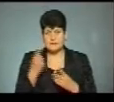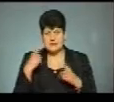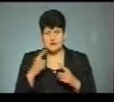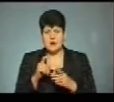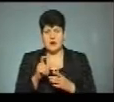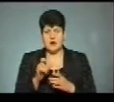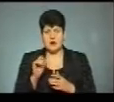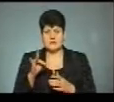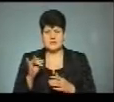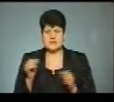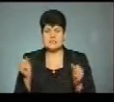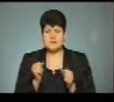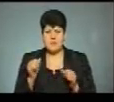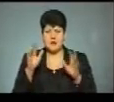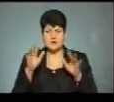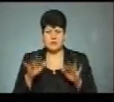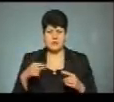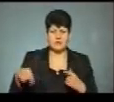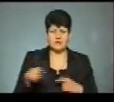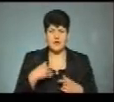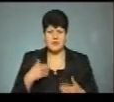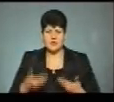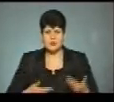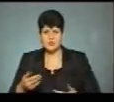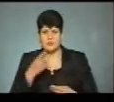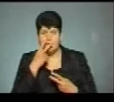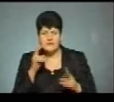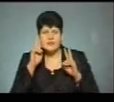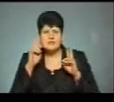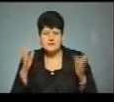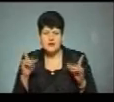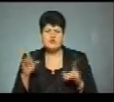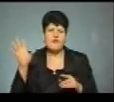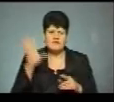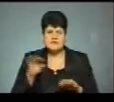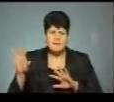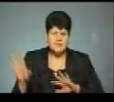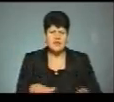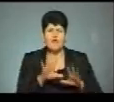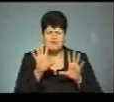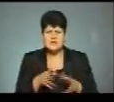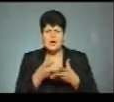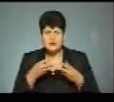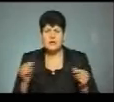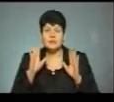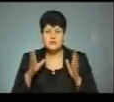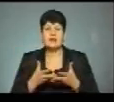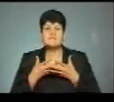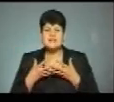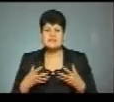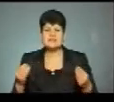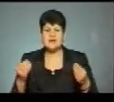Києві. Зима, сніг навколо падав, а я йшов, все бачив і не знав, що все мене усе розтане, і прийде весна,